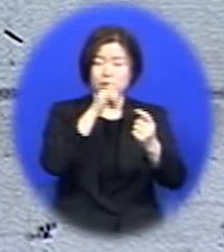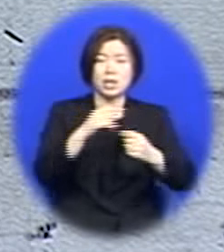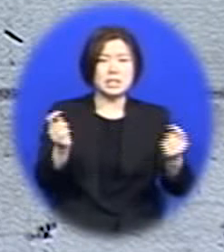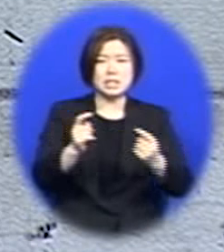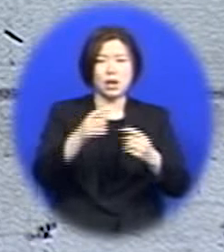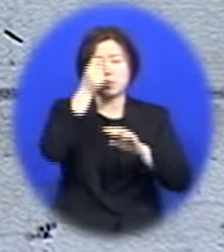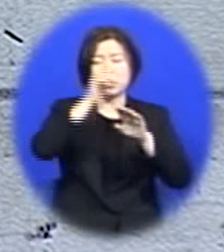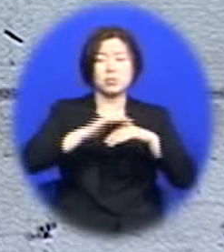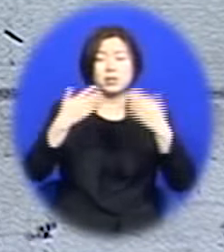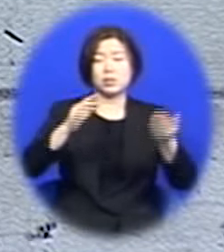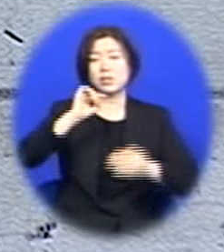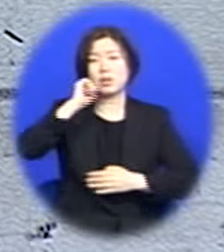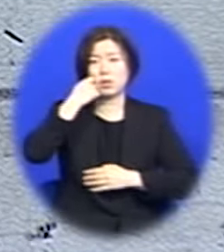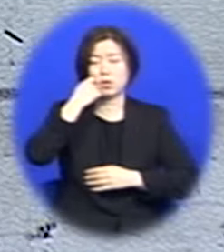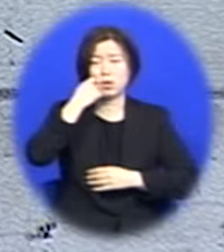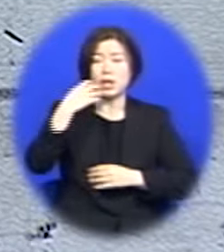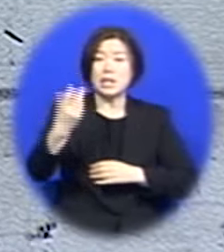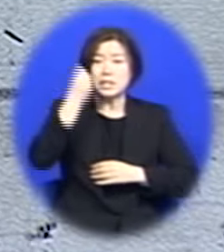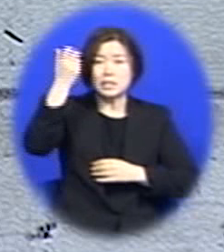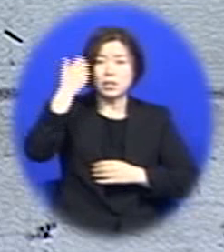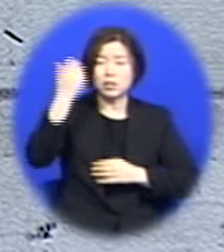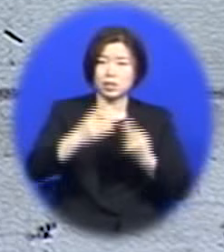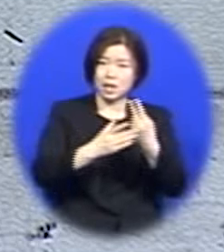성령이 하나 되게 하심을 힘써 지키라.